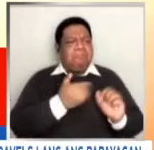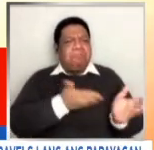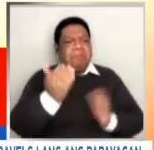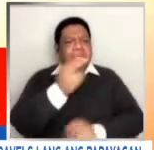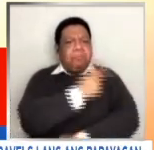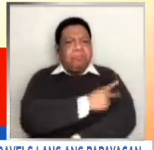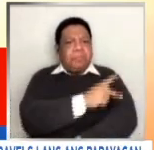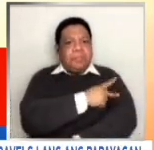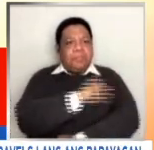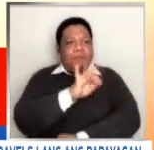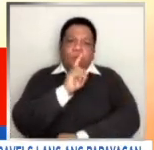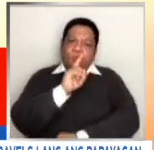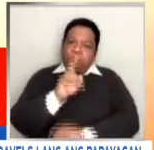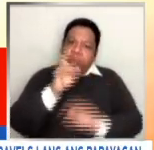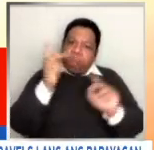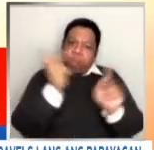talaga?